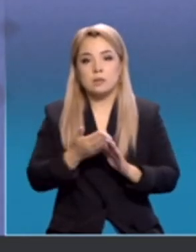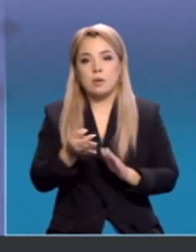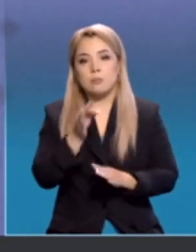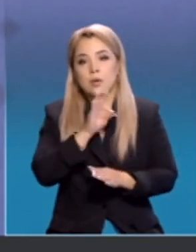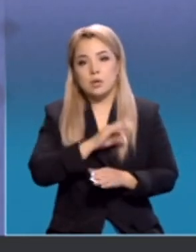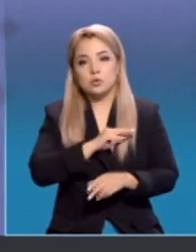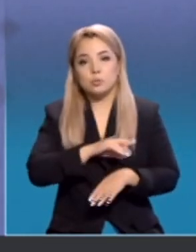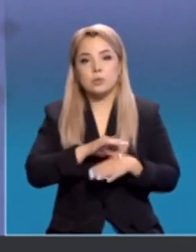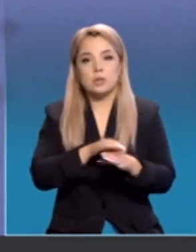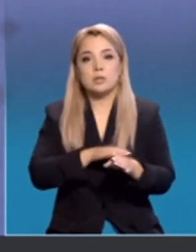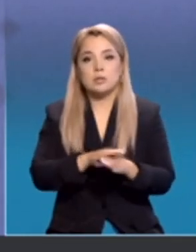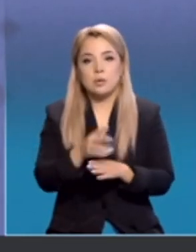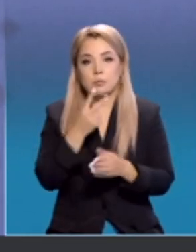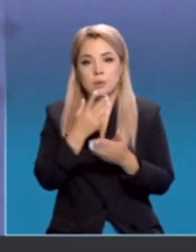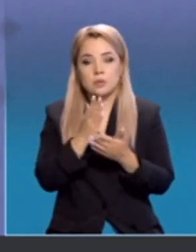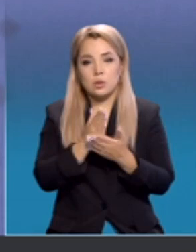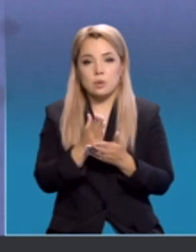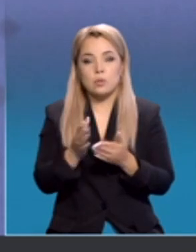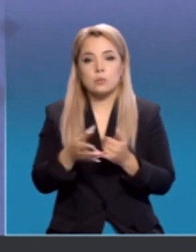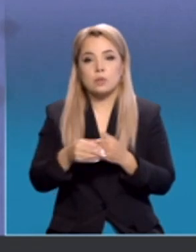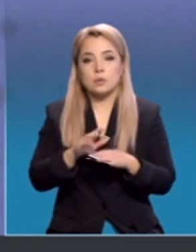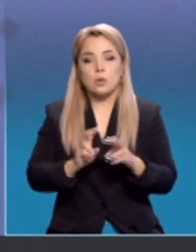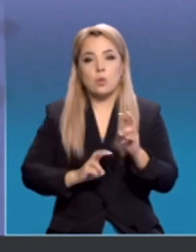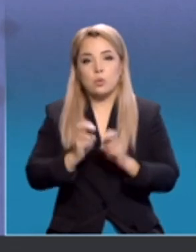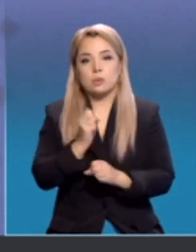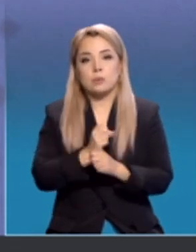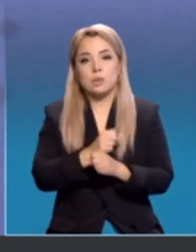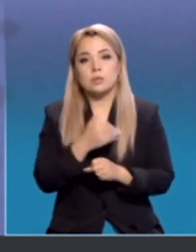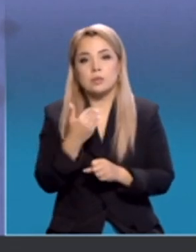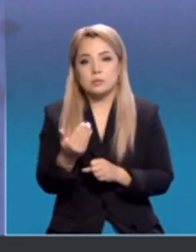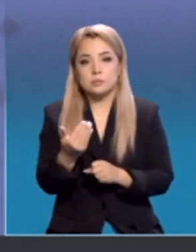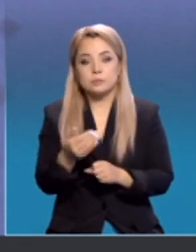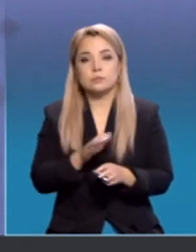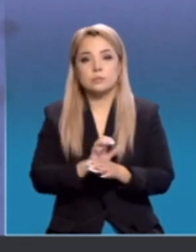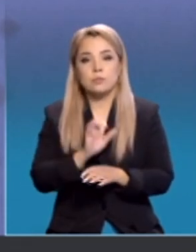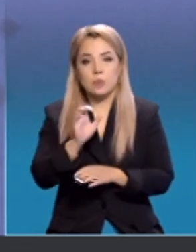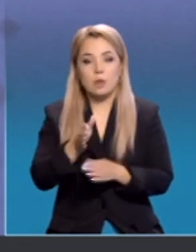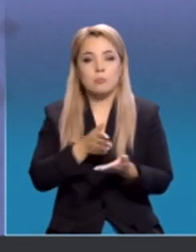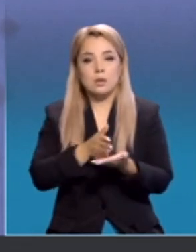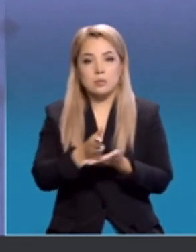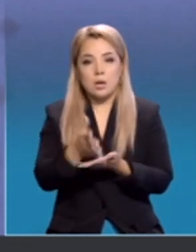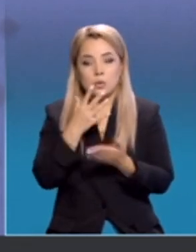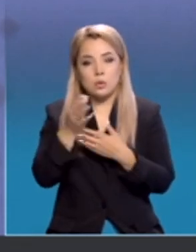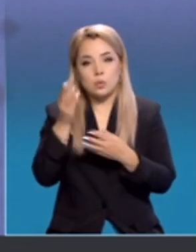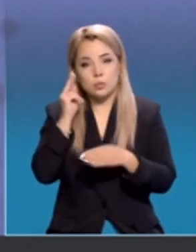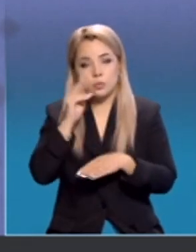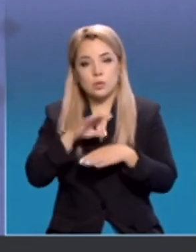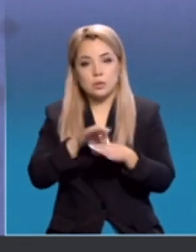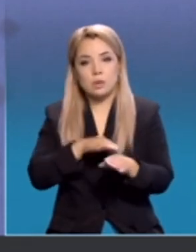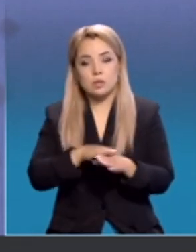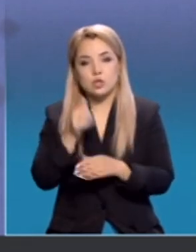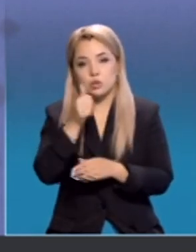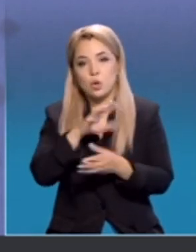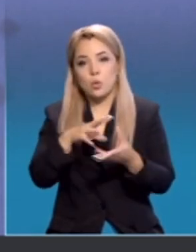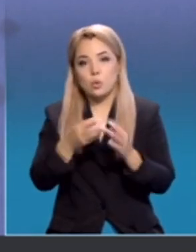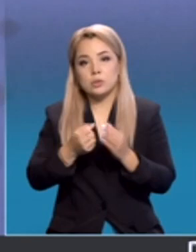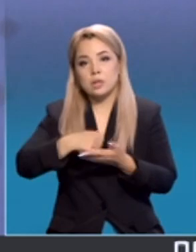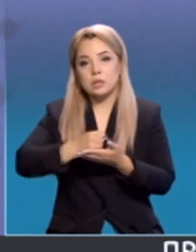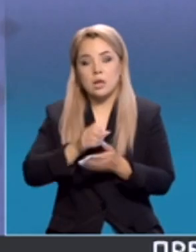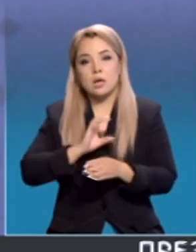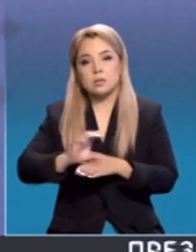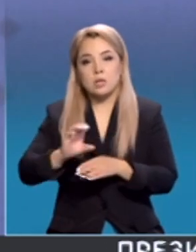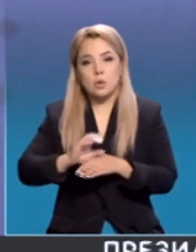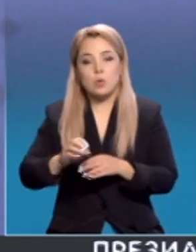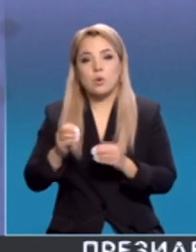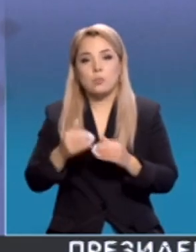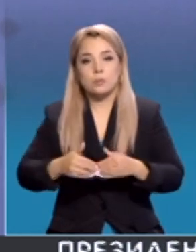нарықтарды игерумен өнімдерді жөнелту бағыттары игеруде. Жыл қорытындысы бойынша экспорттың